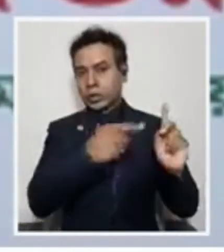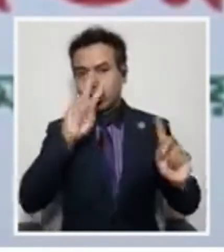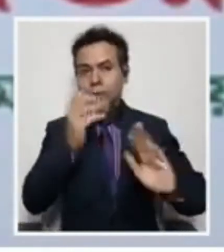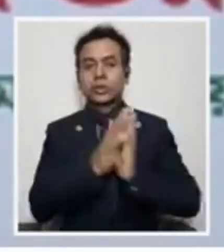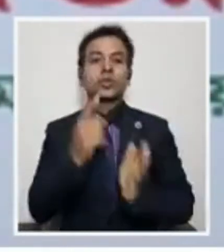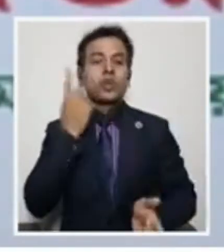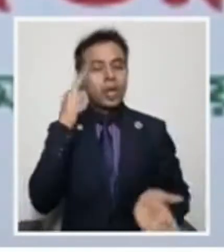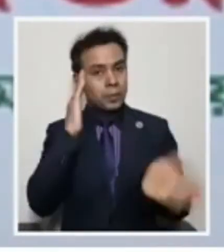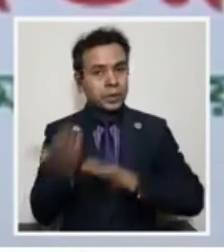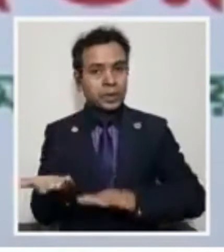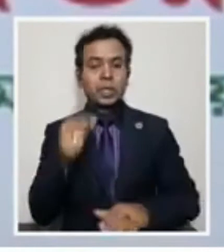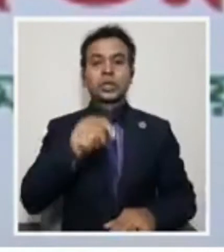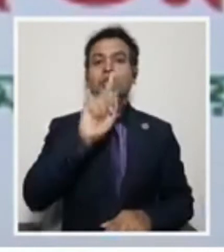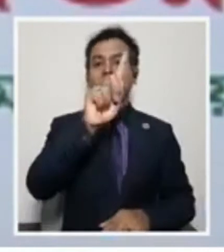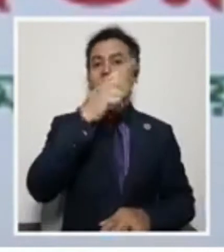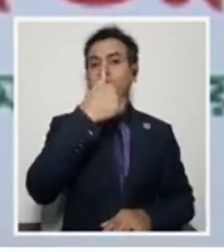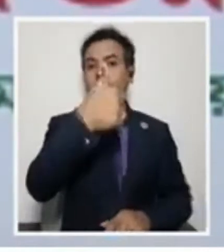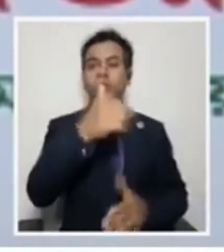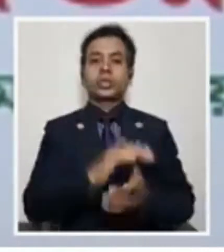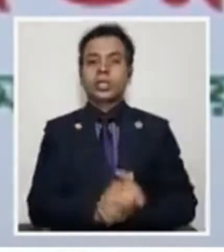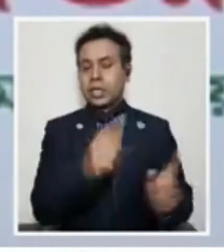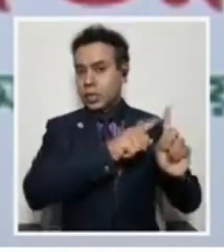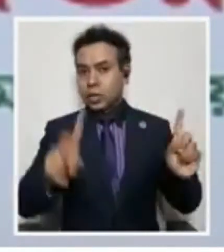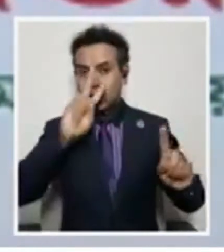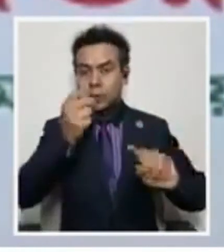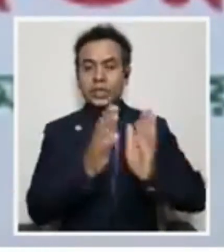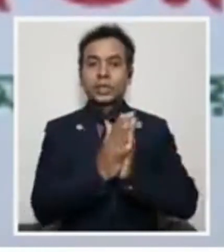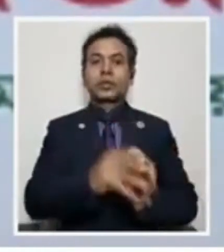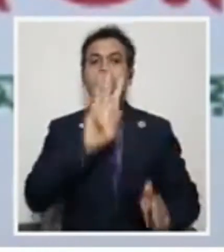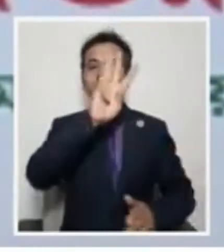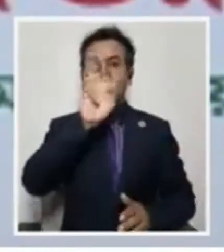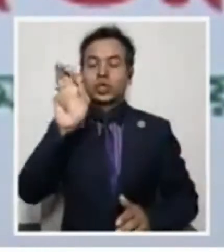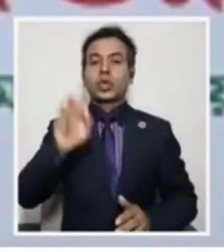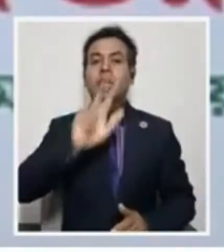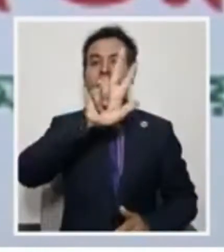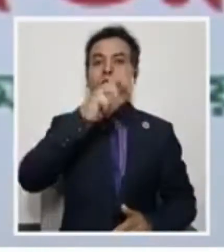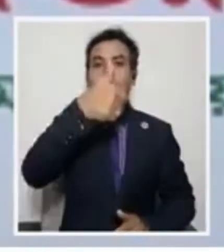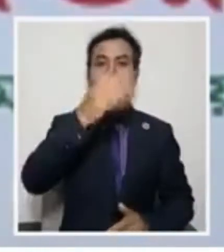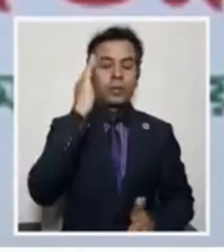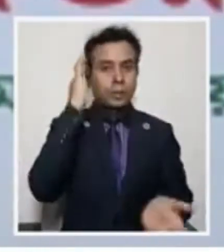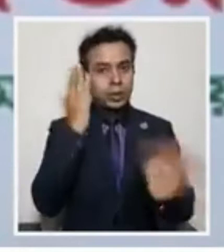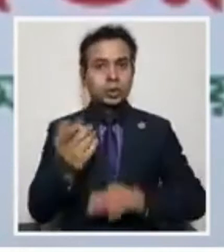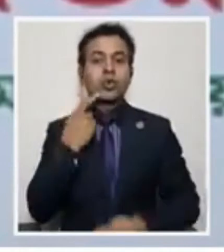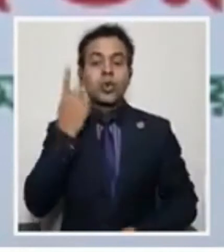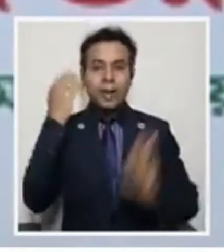386 জন। গত 24 ঘন্টায় সুস্থ হয়েছেন 214 জন এবং এ পর্যন্ত 5,207 জন।